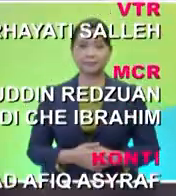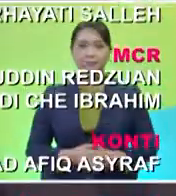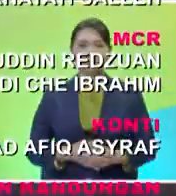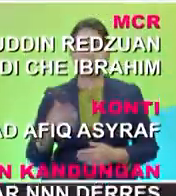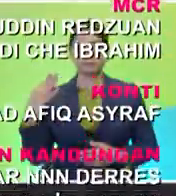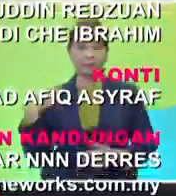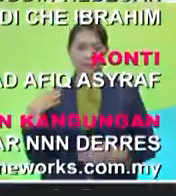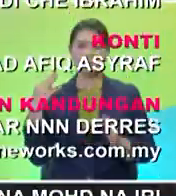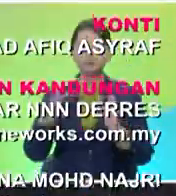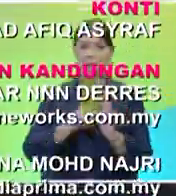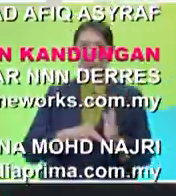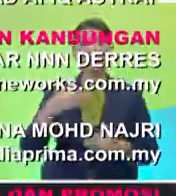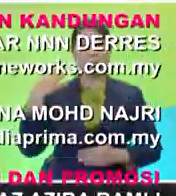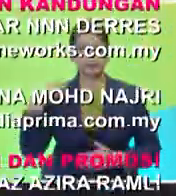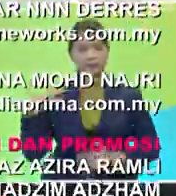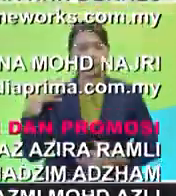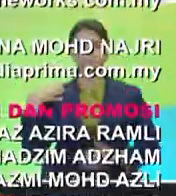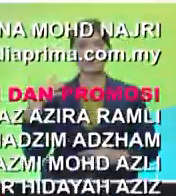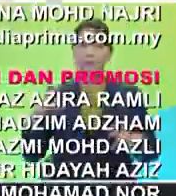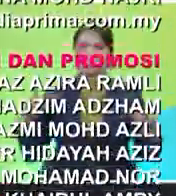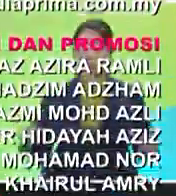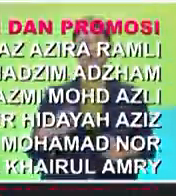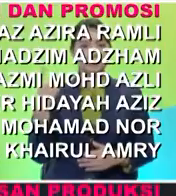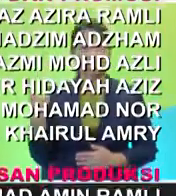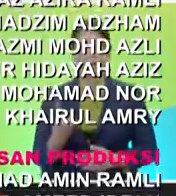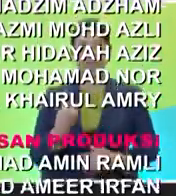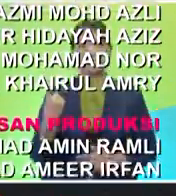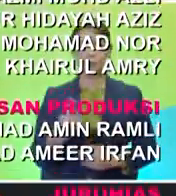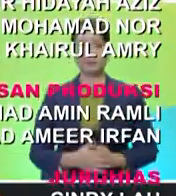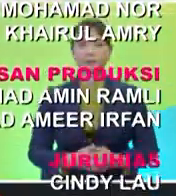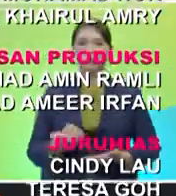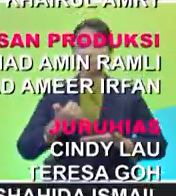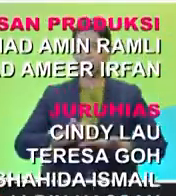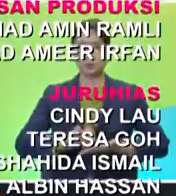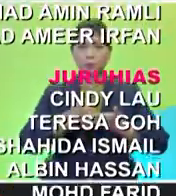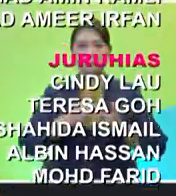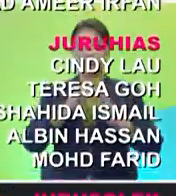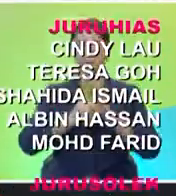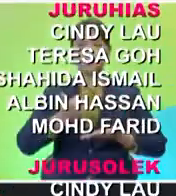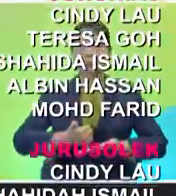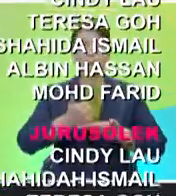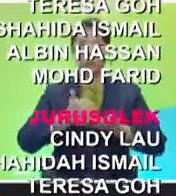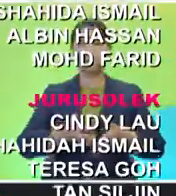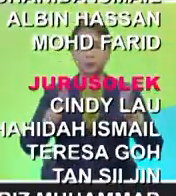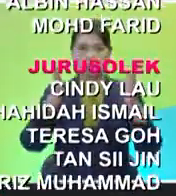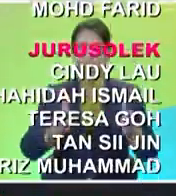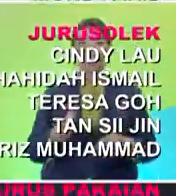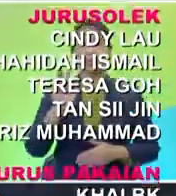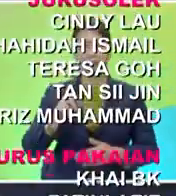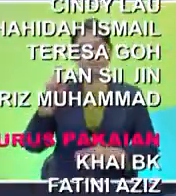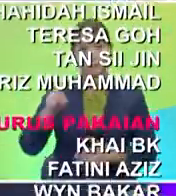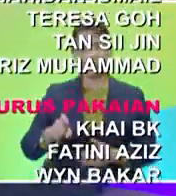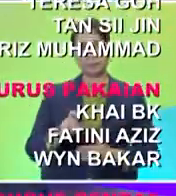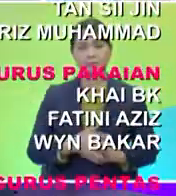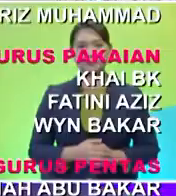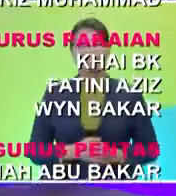bahu membahu amalkan Syahdu tolong menolong orang yang penuh